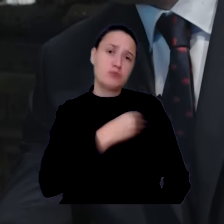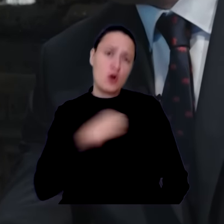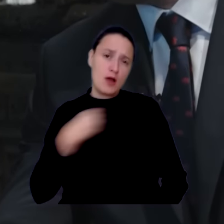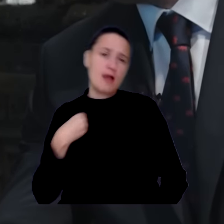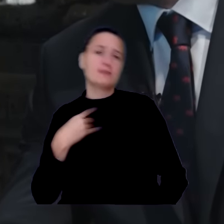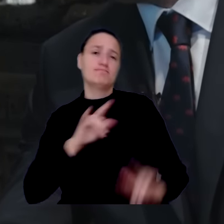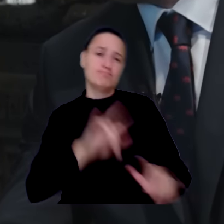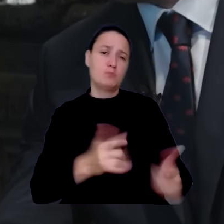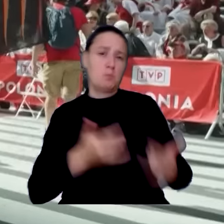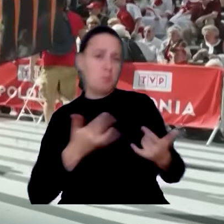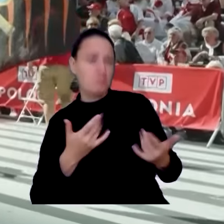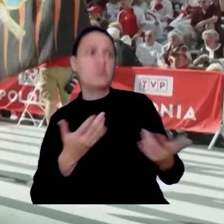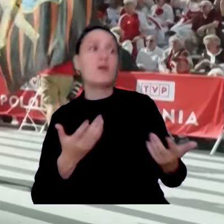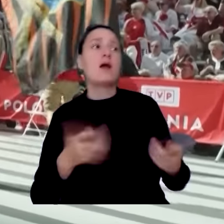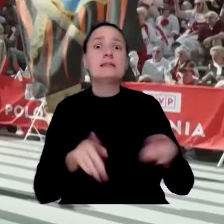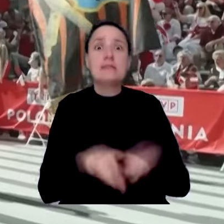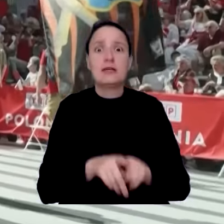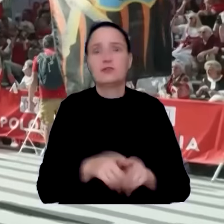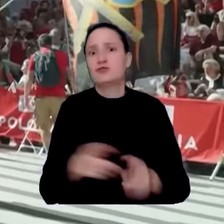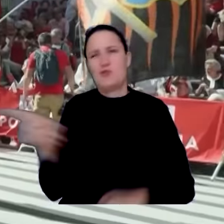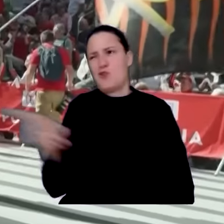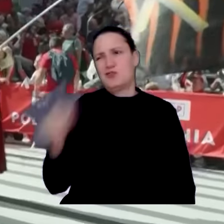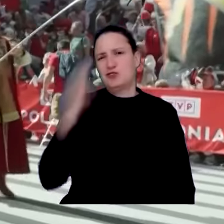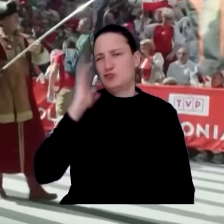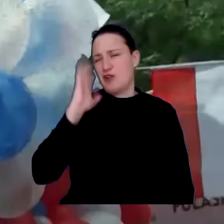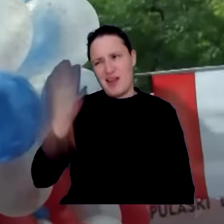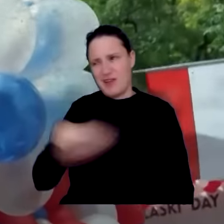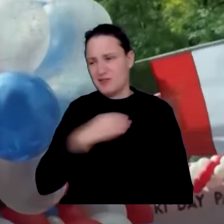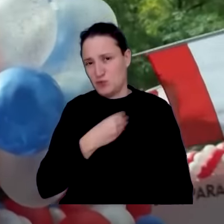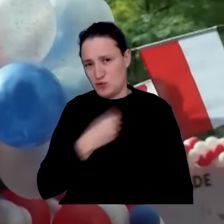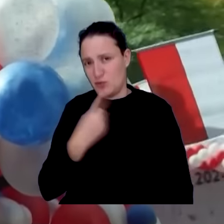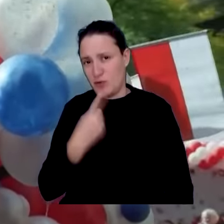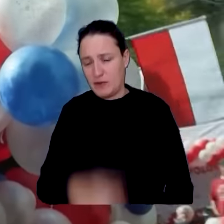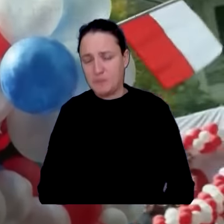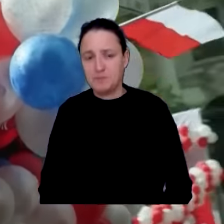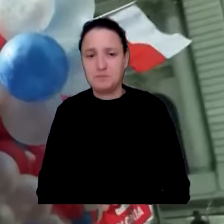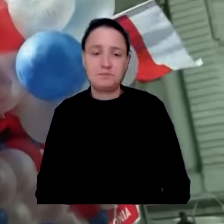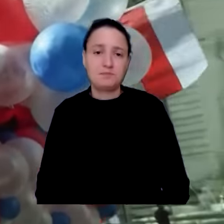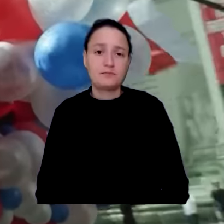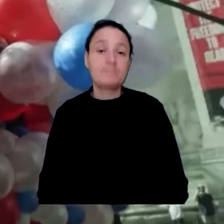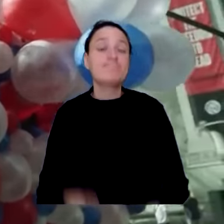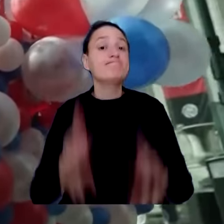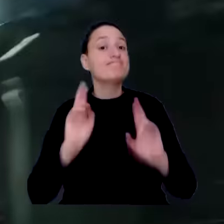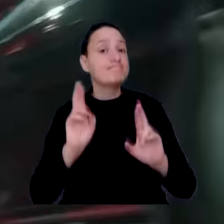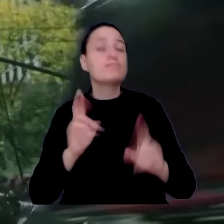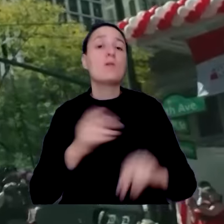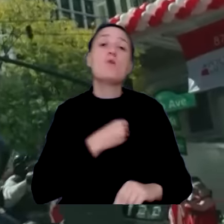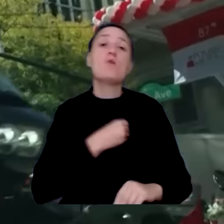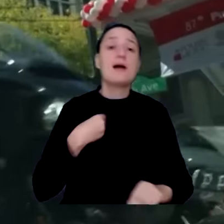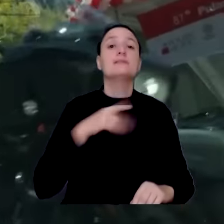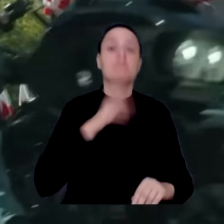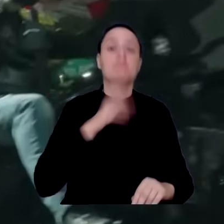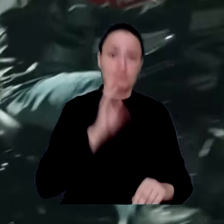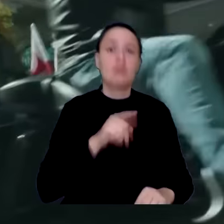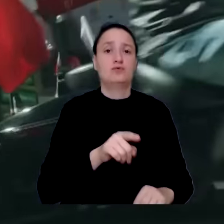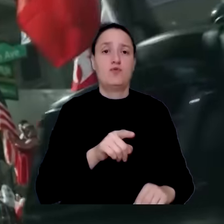Myślę, że są w pewnym sensie szaleni, jak mam być z tobą szczery. Mam nadzieję, że Polacy pójdą do wyborów i zagłosują na kogoś, kto